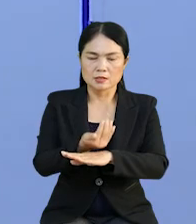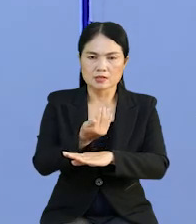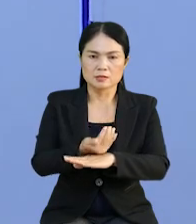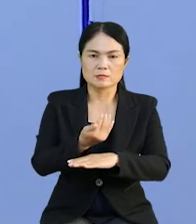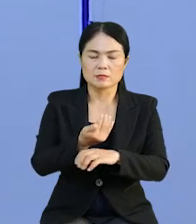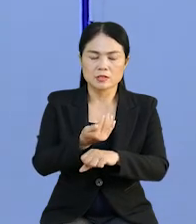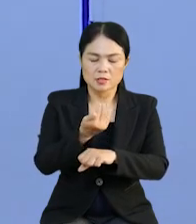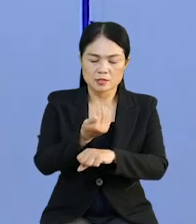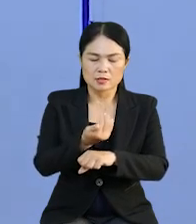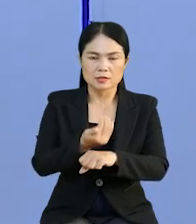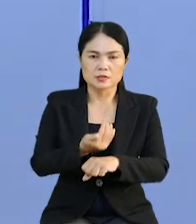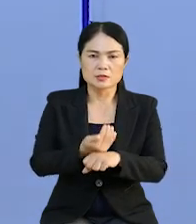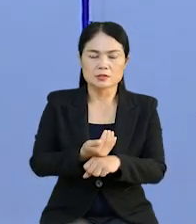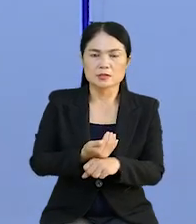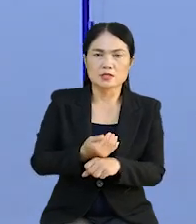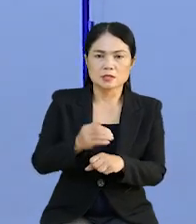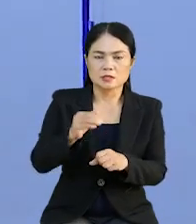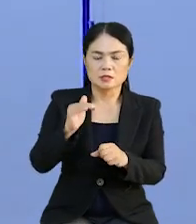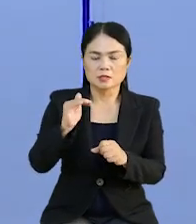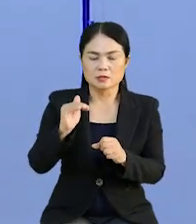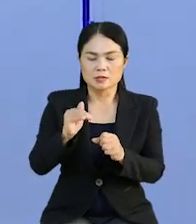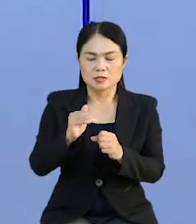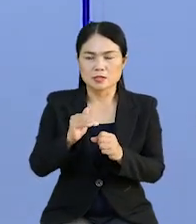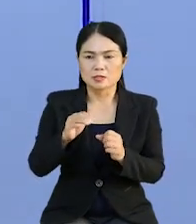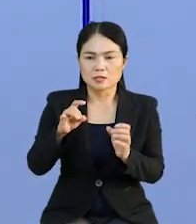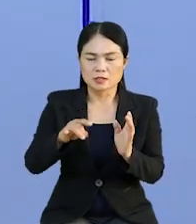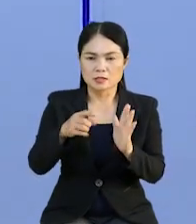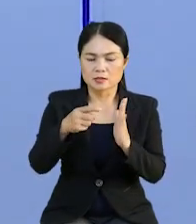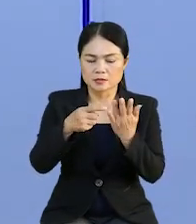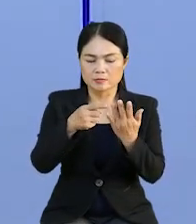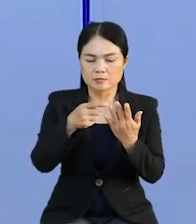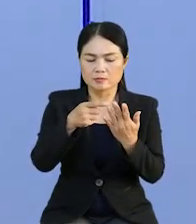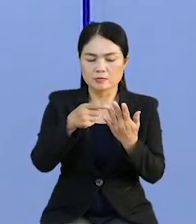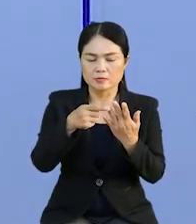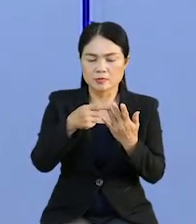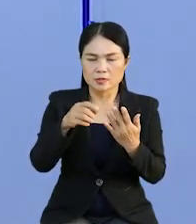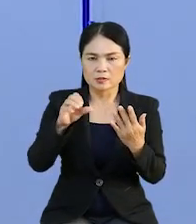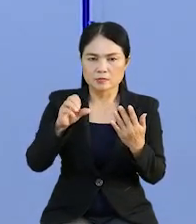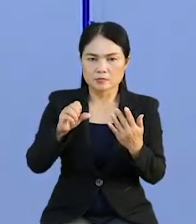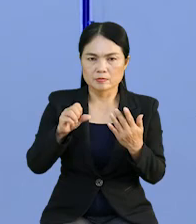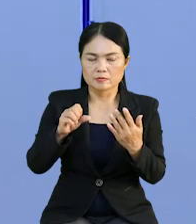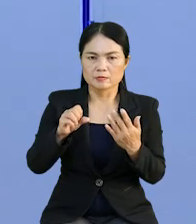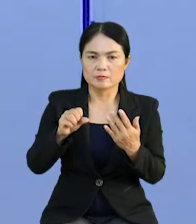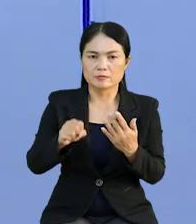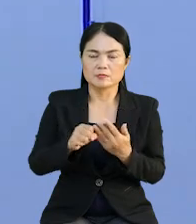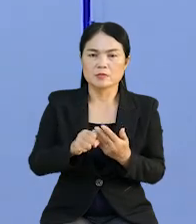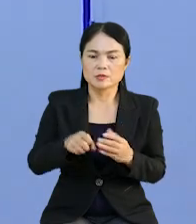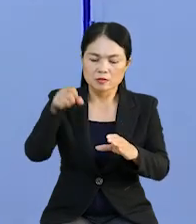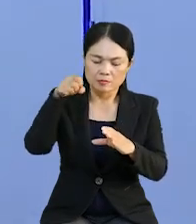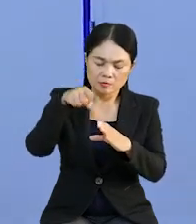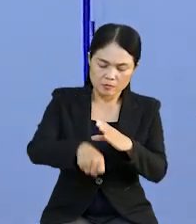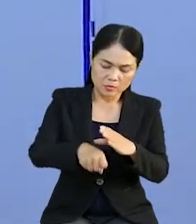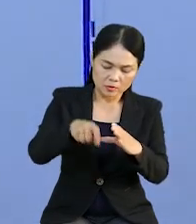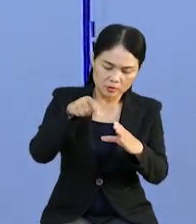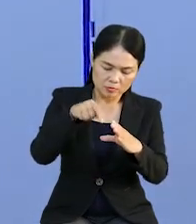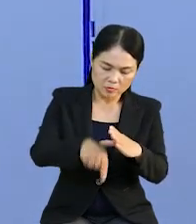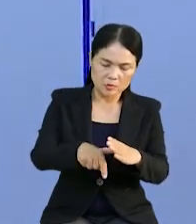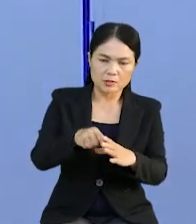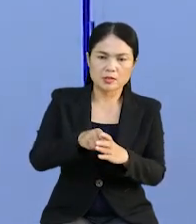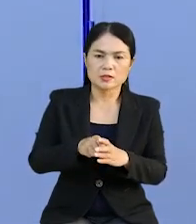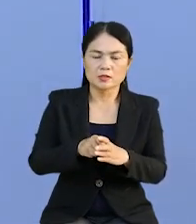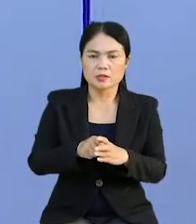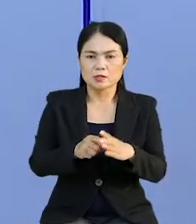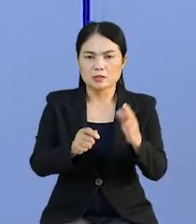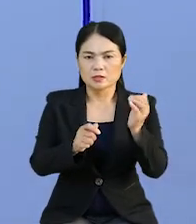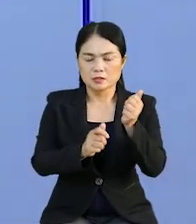ลาสปอร์ตเปียตีใบบกตุมลุกเปียตีบุญจำ